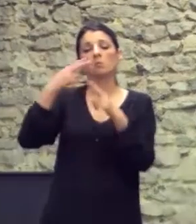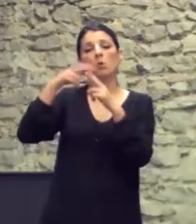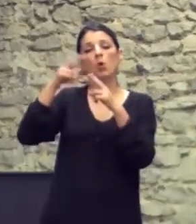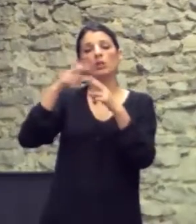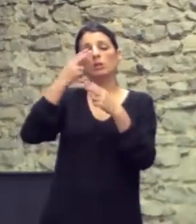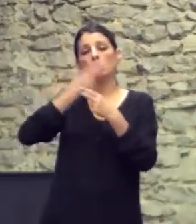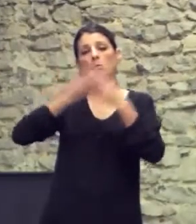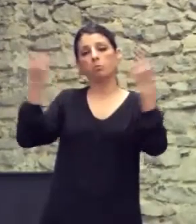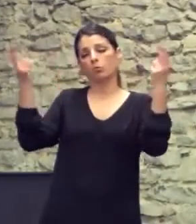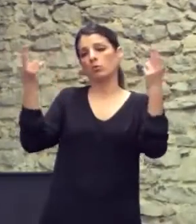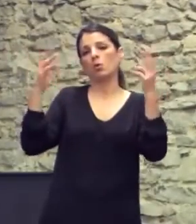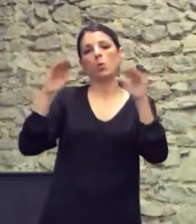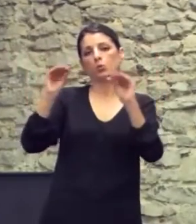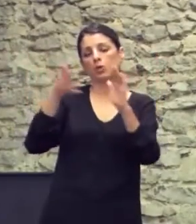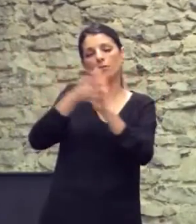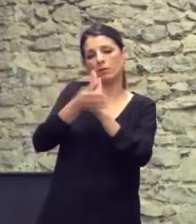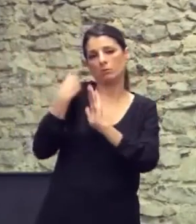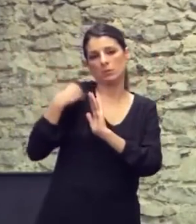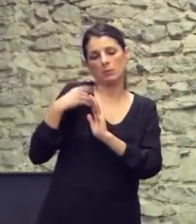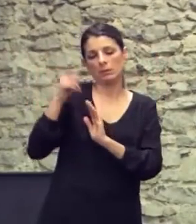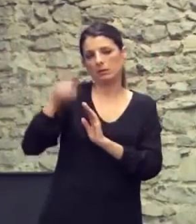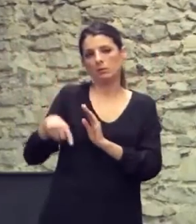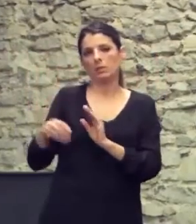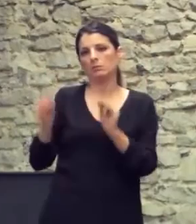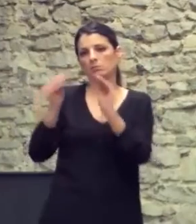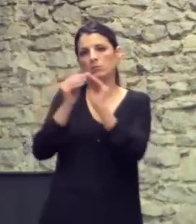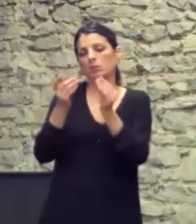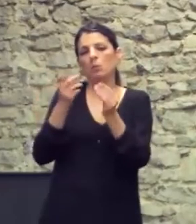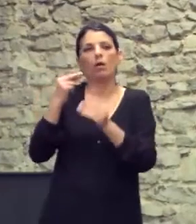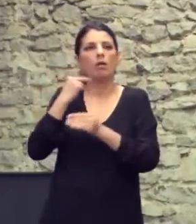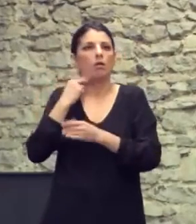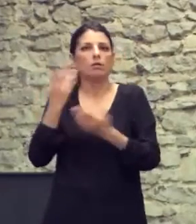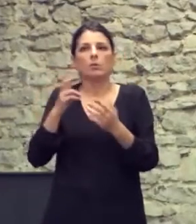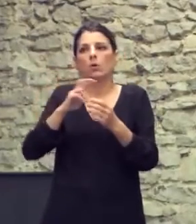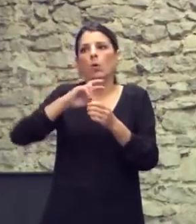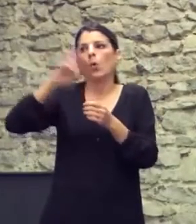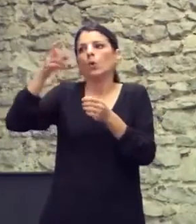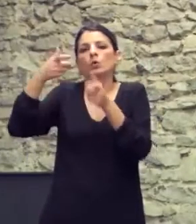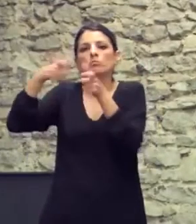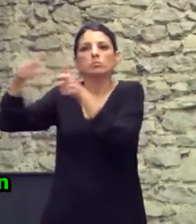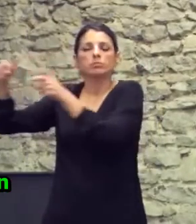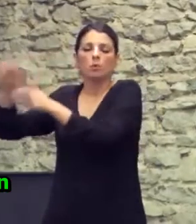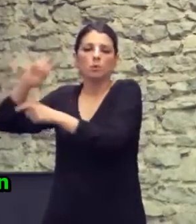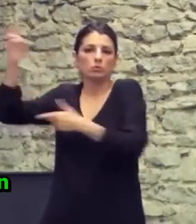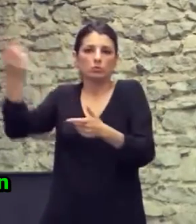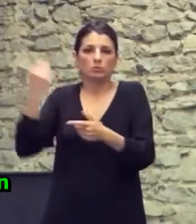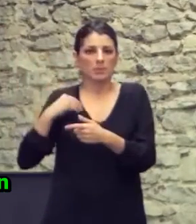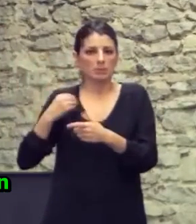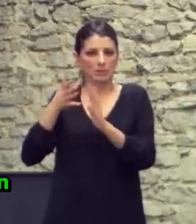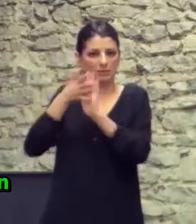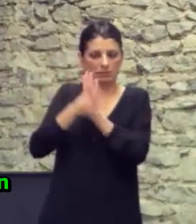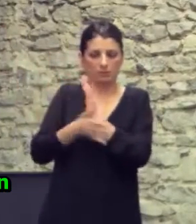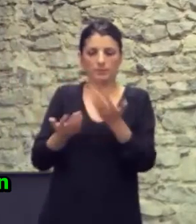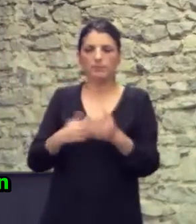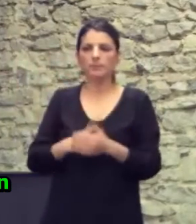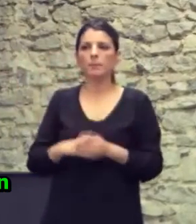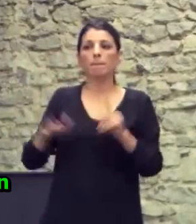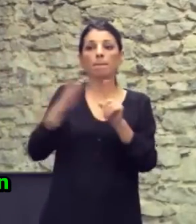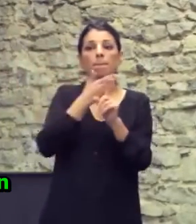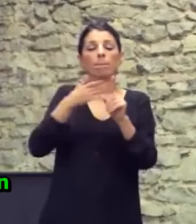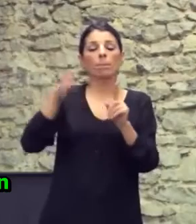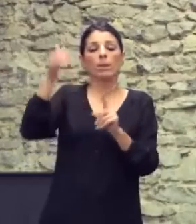batzutara ailegatu den definizio hori, ez? Ba, dela Gipuzkoako diputazioan edo beste esparro batzutan ere bai, ez? Guk erabiltzen dugu indarkeria